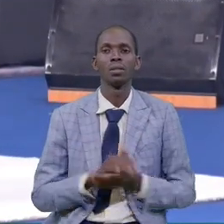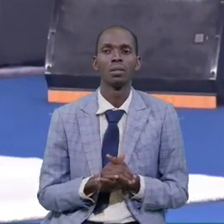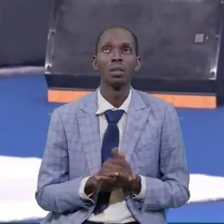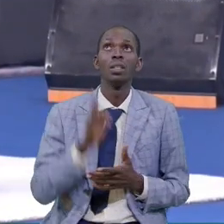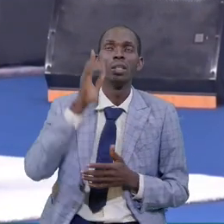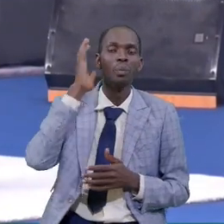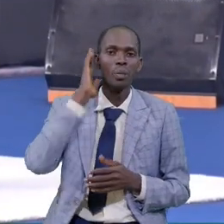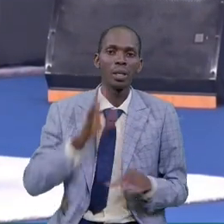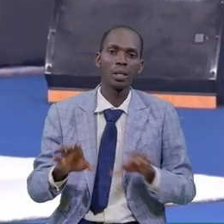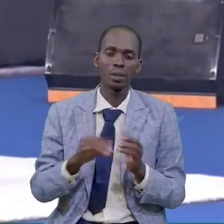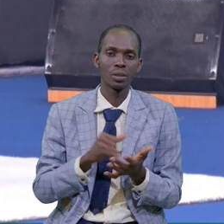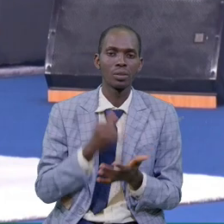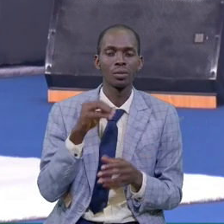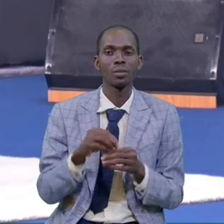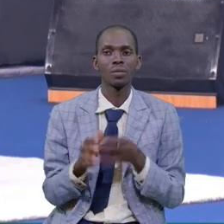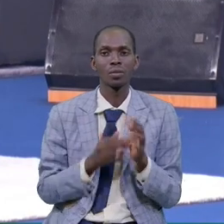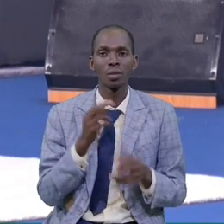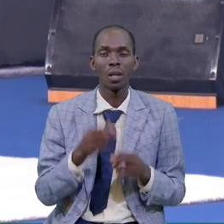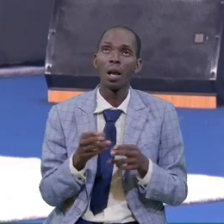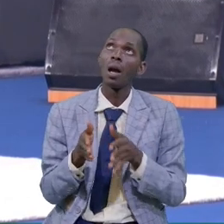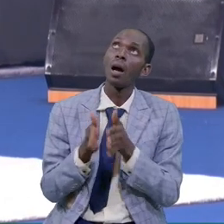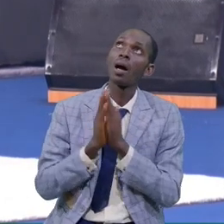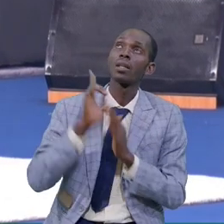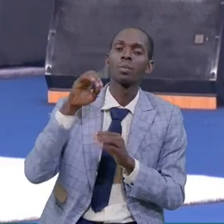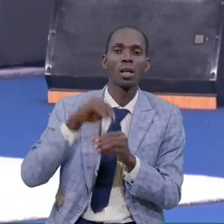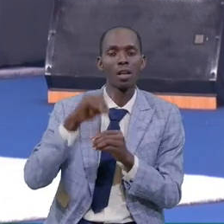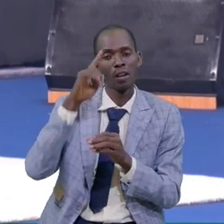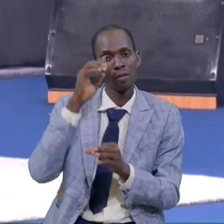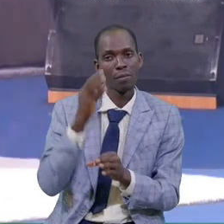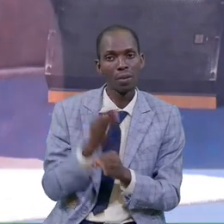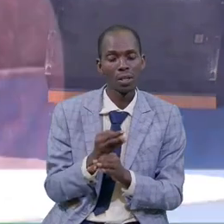fera. Demande-lui par la foi.